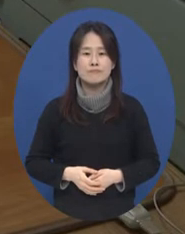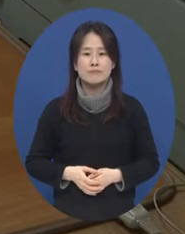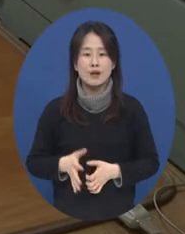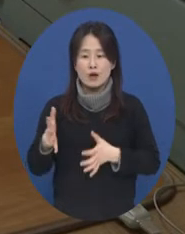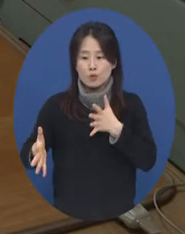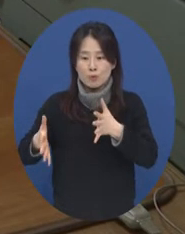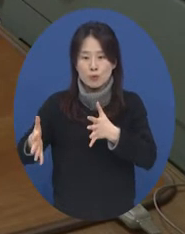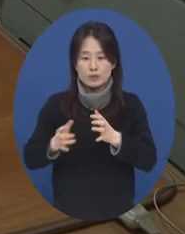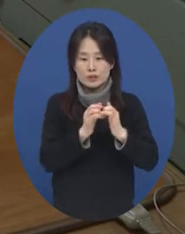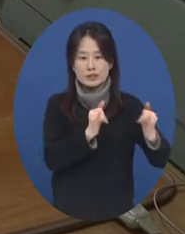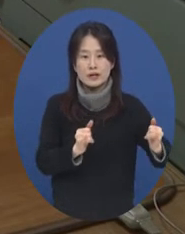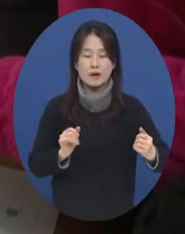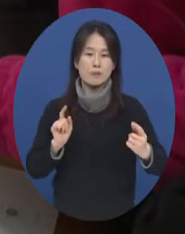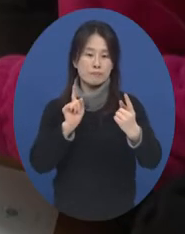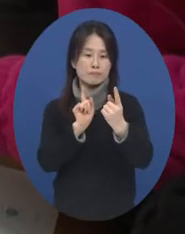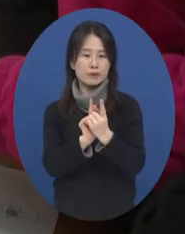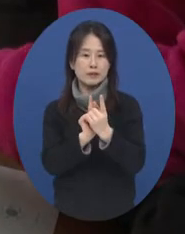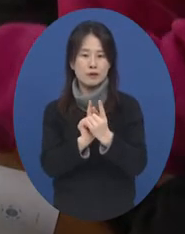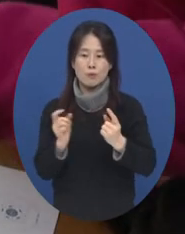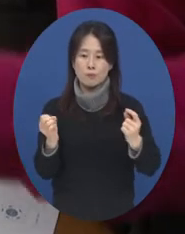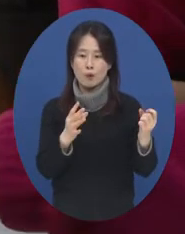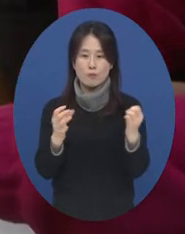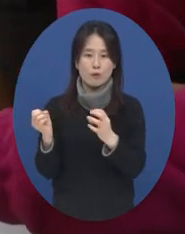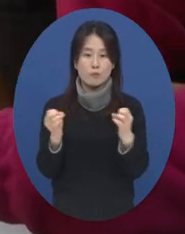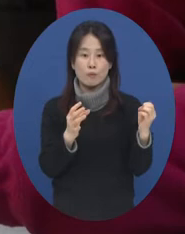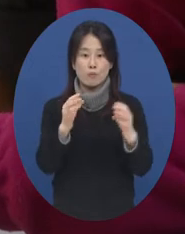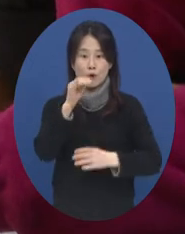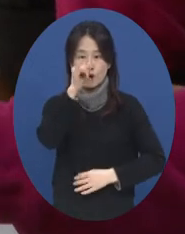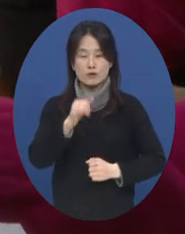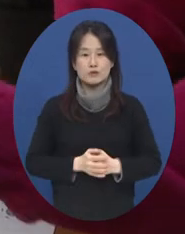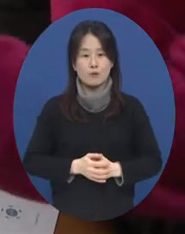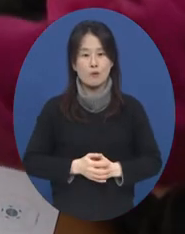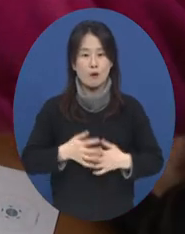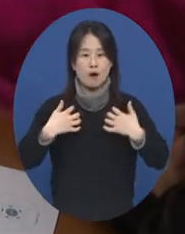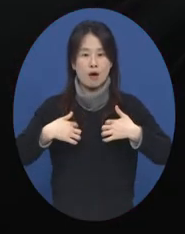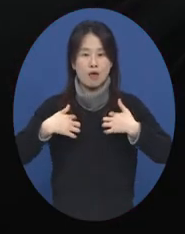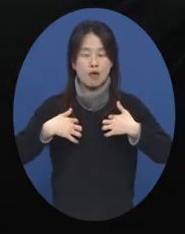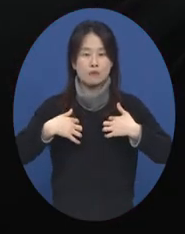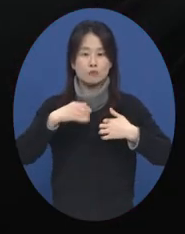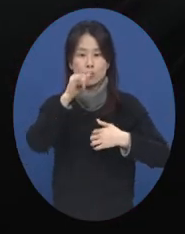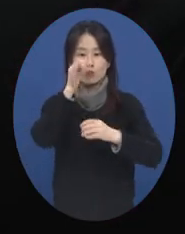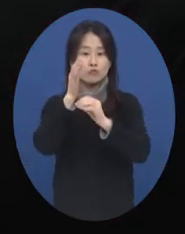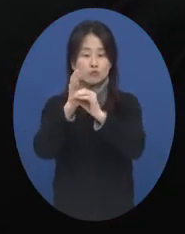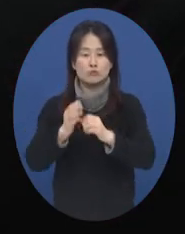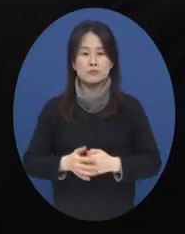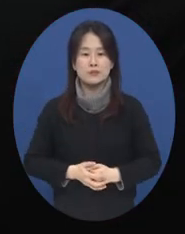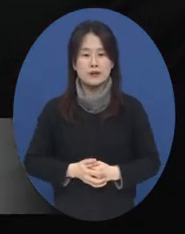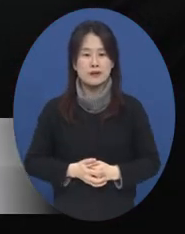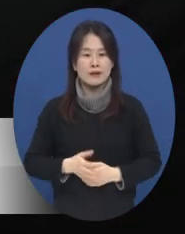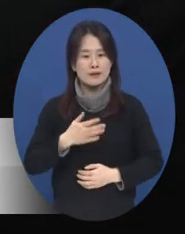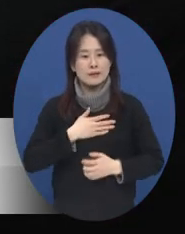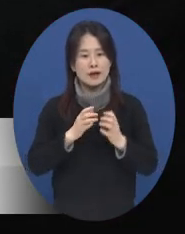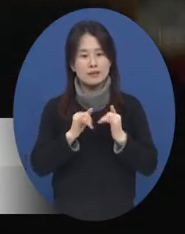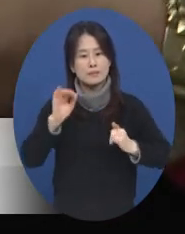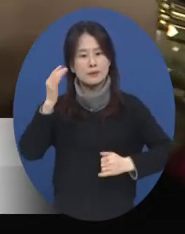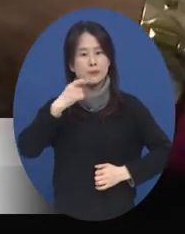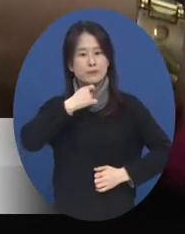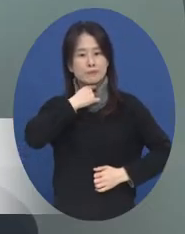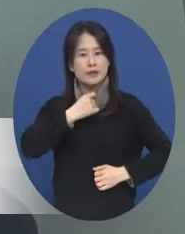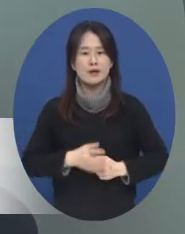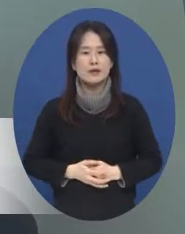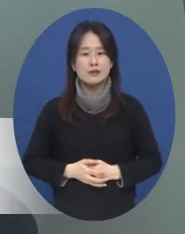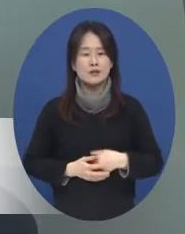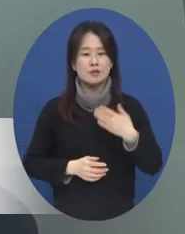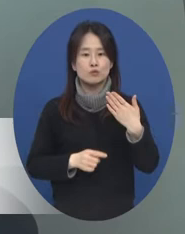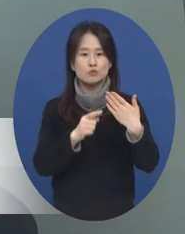로봇이 사람과 마주 보며 말을 주권이 받 거니 구구단 게임을 합니다 배달 페리 게 이거 신랑